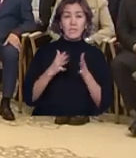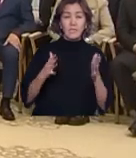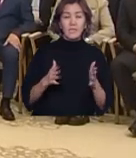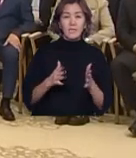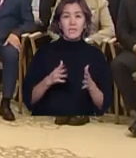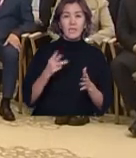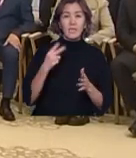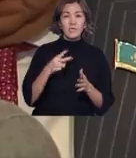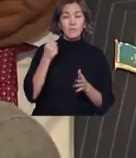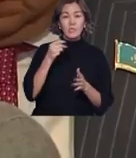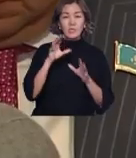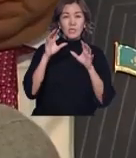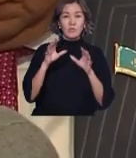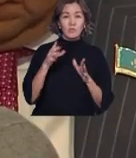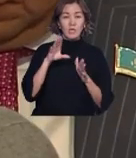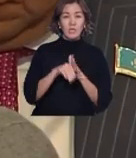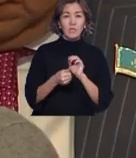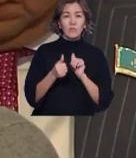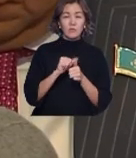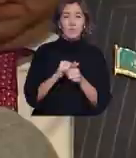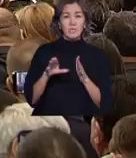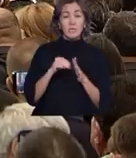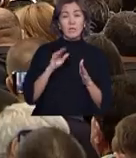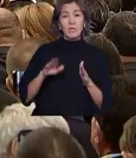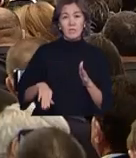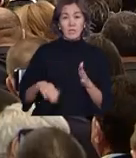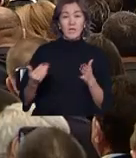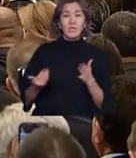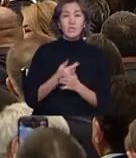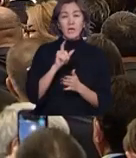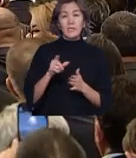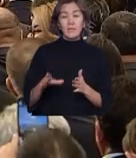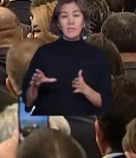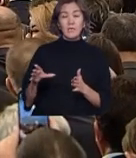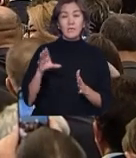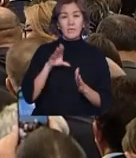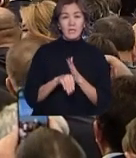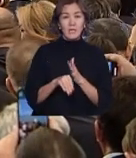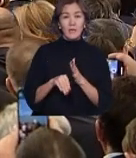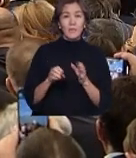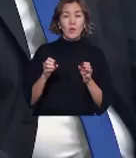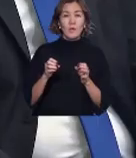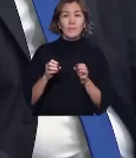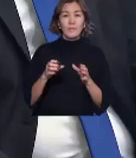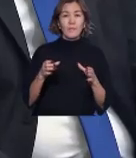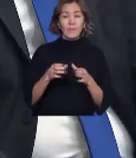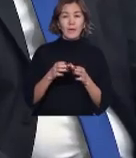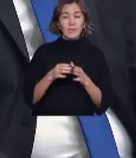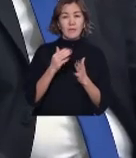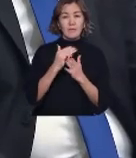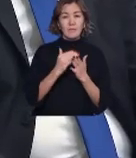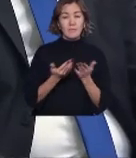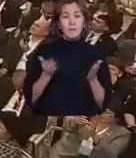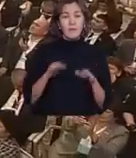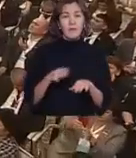конституцияға енген өзгерістер нәтижесі. Сайлаудан кейін мәслихаттарға жаңа адамдар келді. Оннан бірі партиялық тізім,